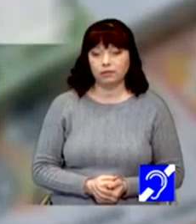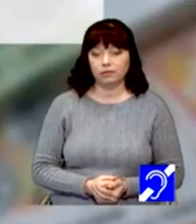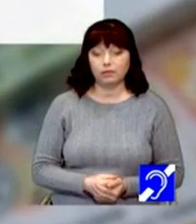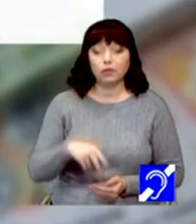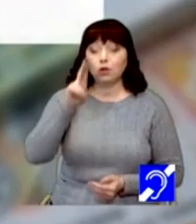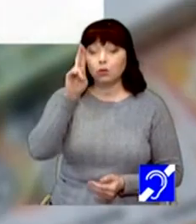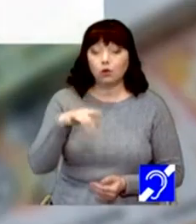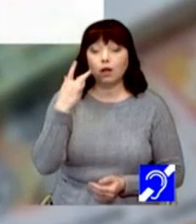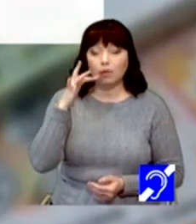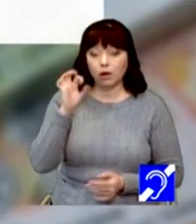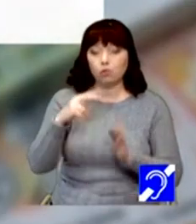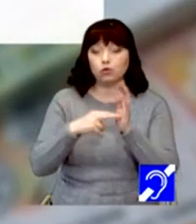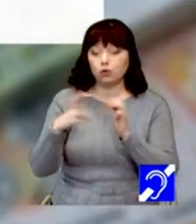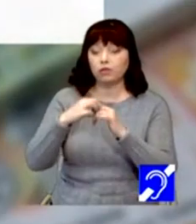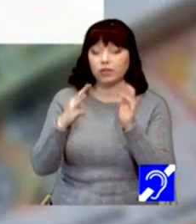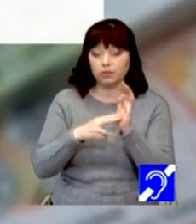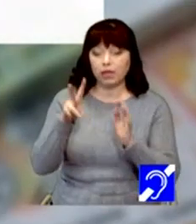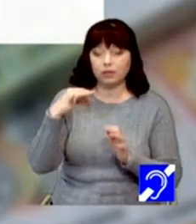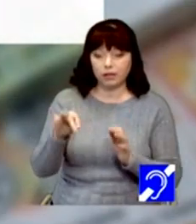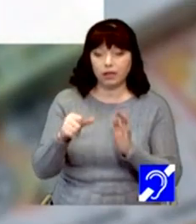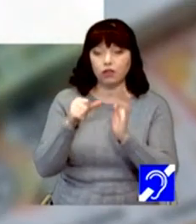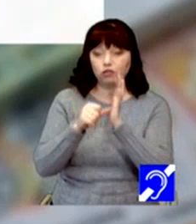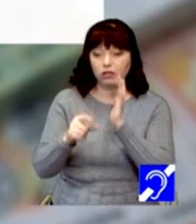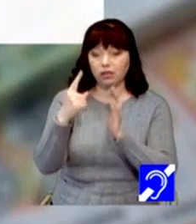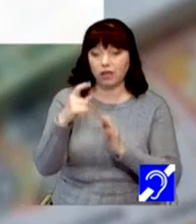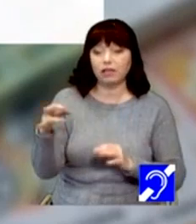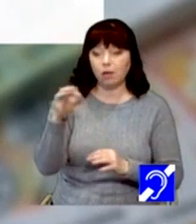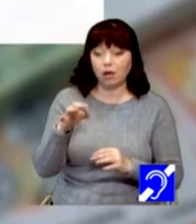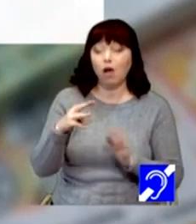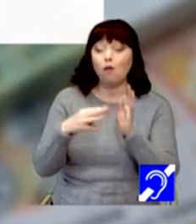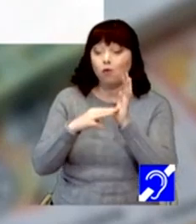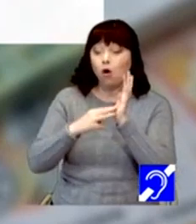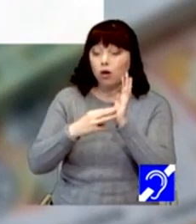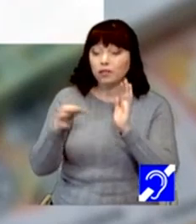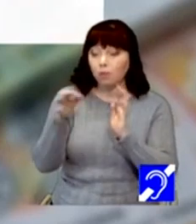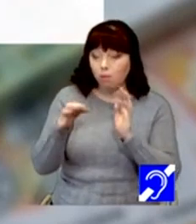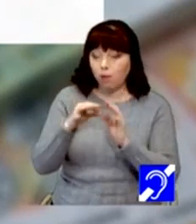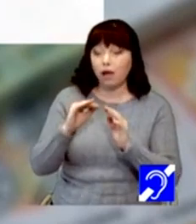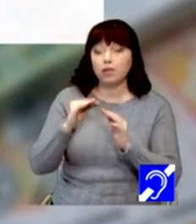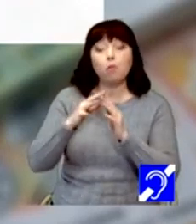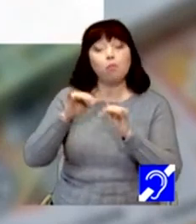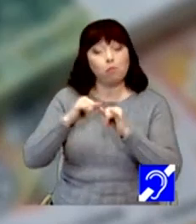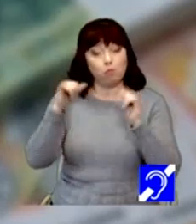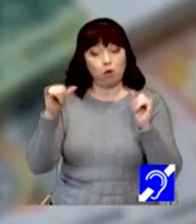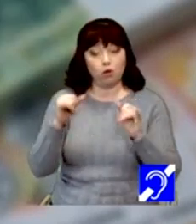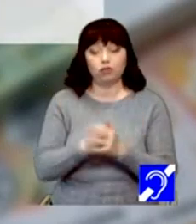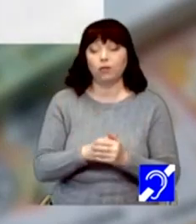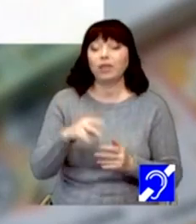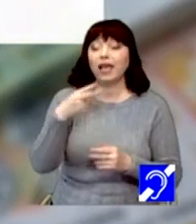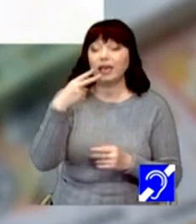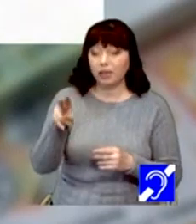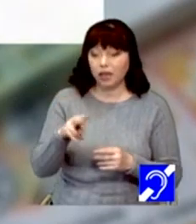dolarul american va costa 18 RON și 61 de bani cu opt bani mai mult decât astăzi moneda